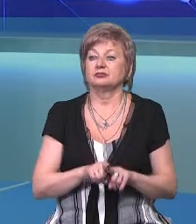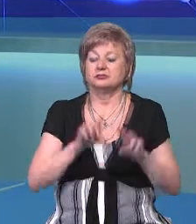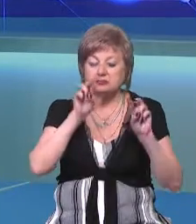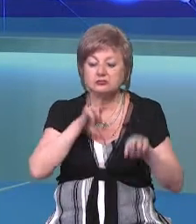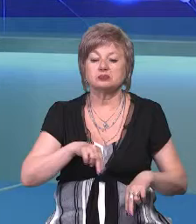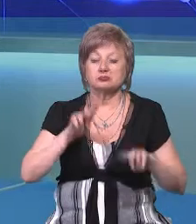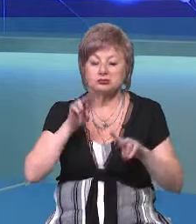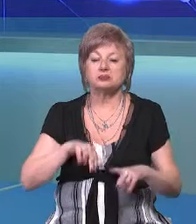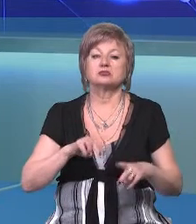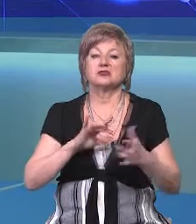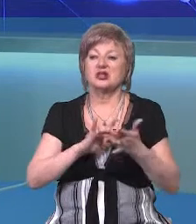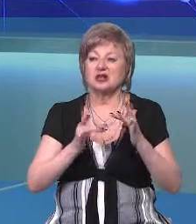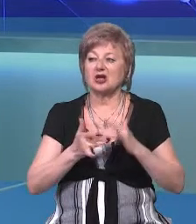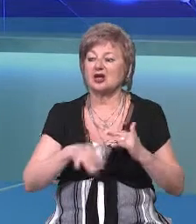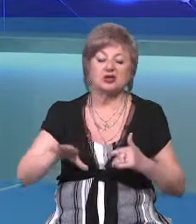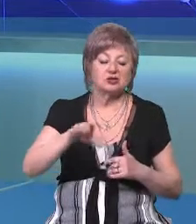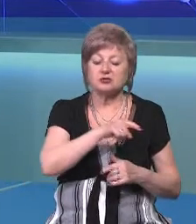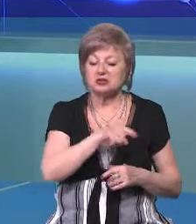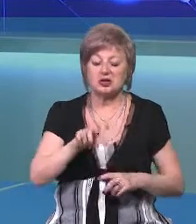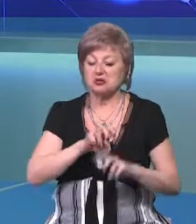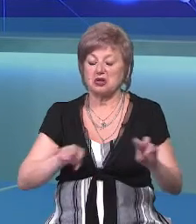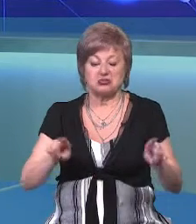постах фахівців теж не знайшов такого.